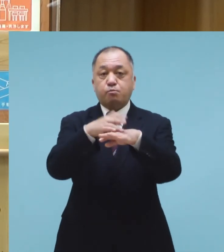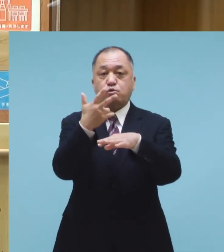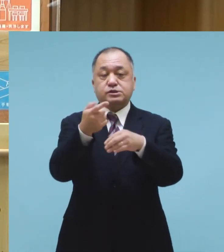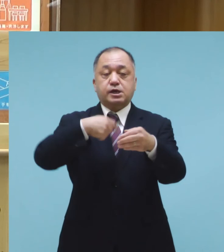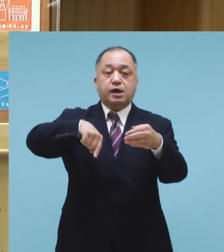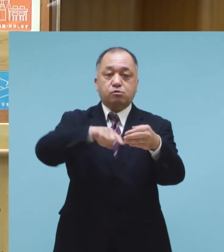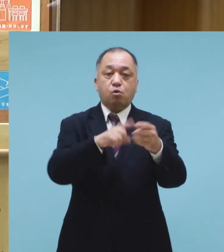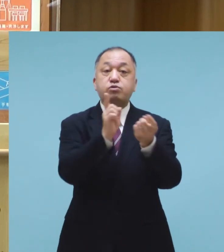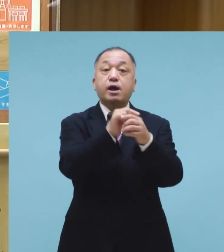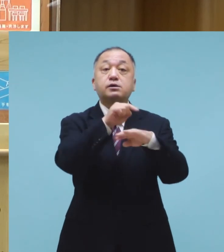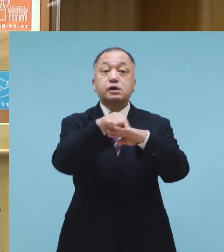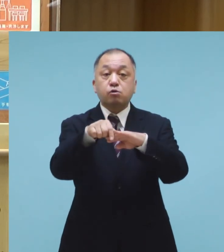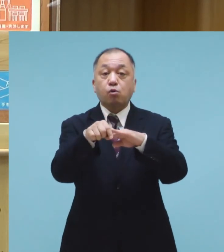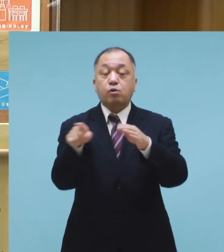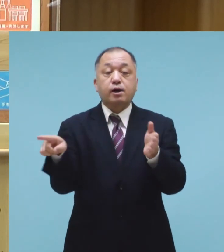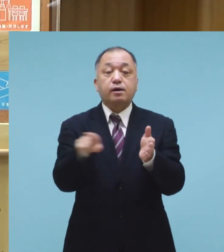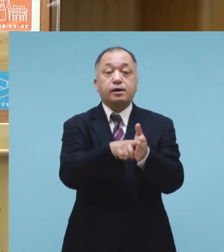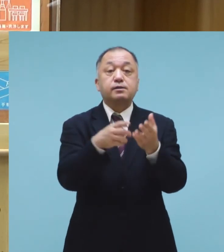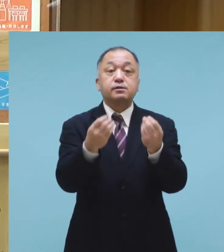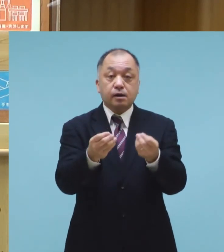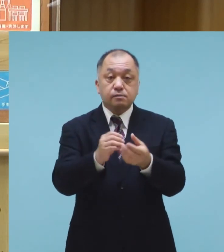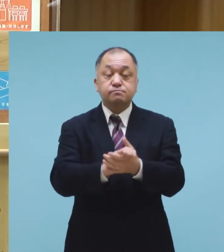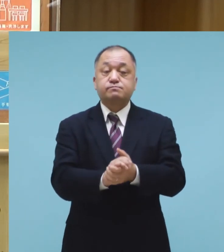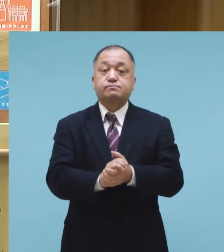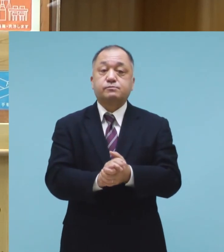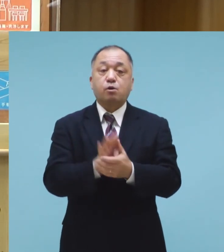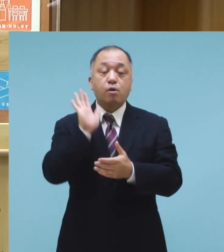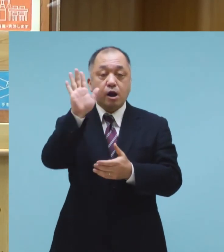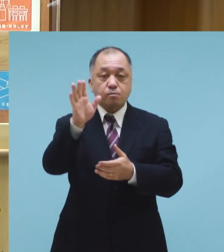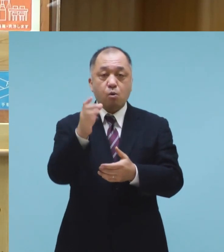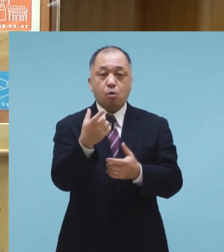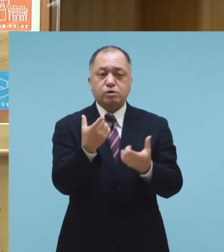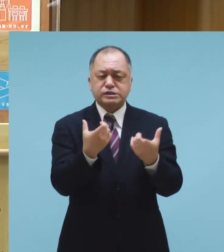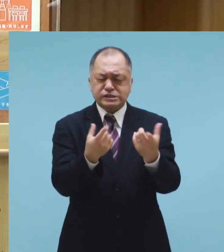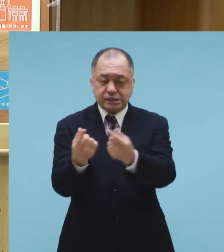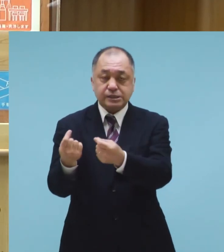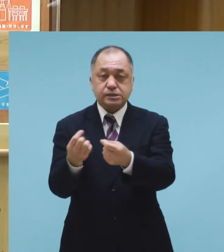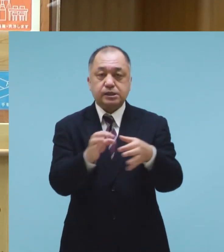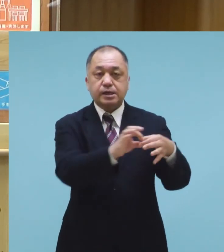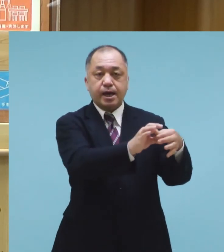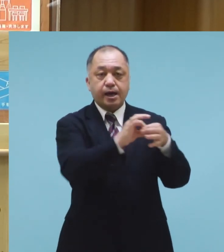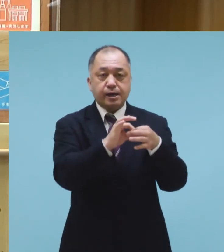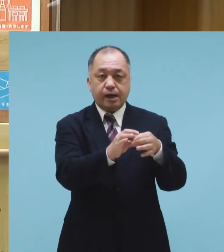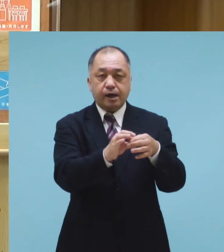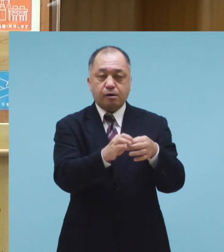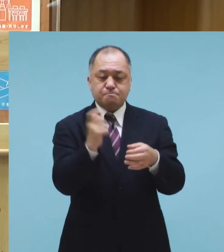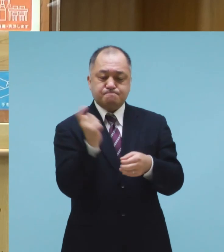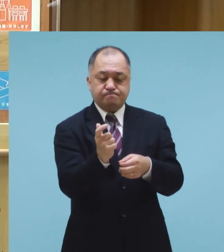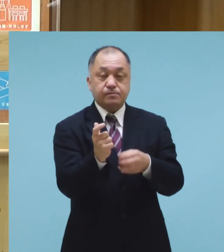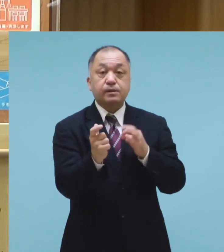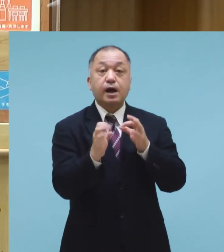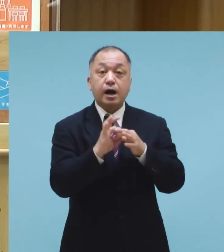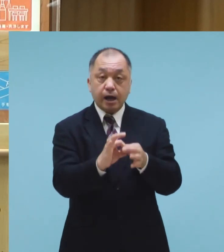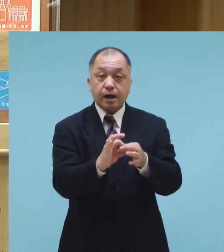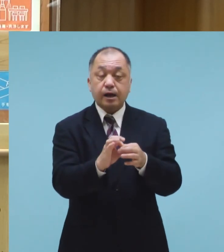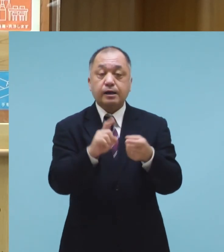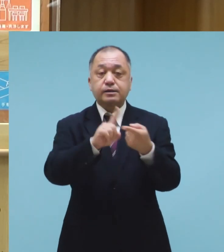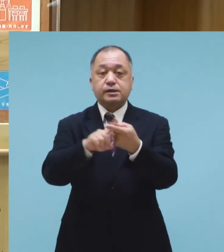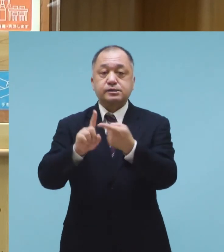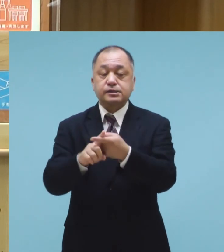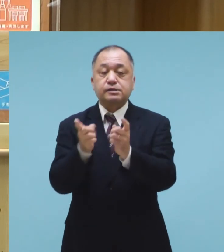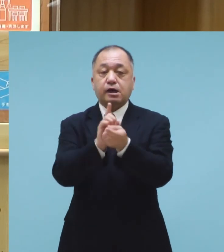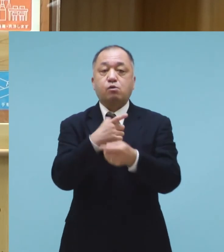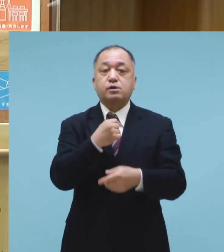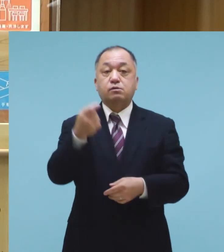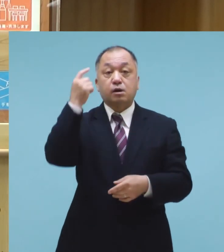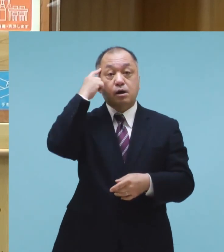策講じてきましたので、そこはこれからもしっかり連携を密にしながらですね、適切な対応を取っていきたいという